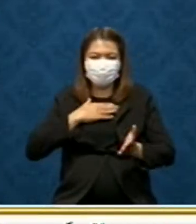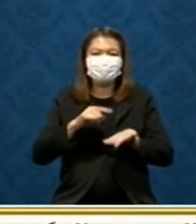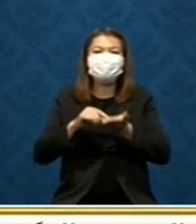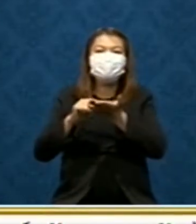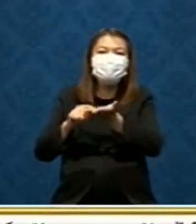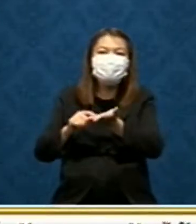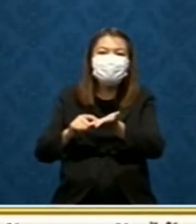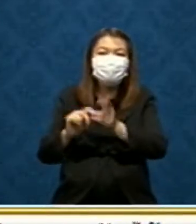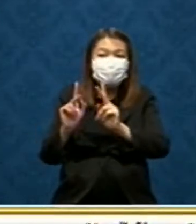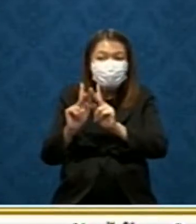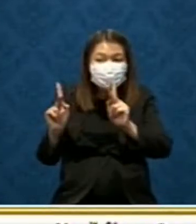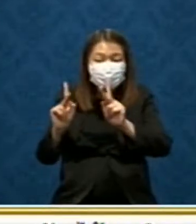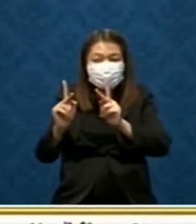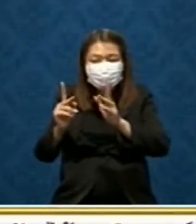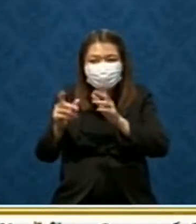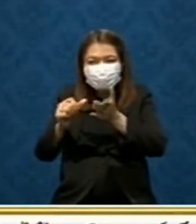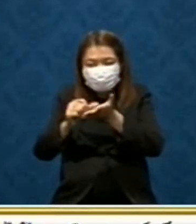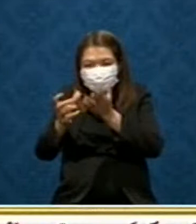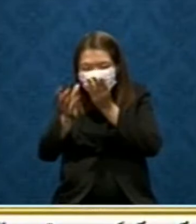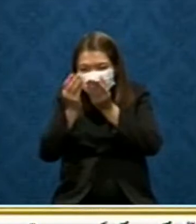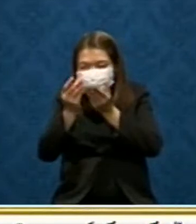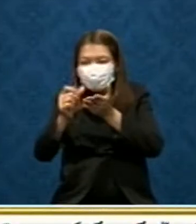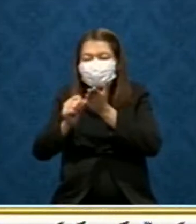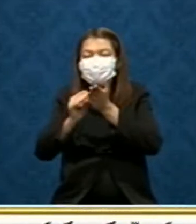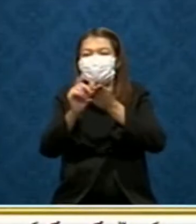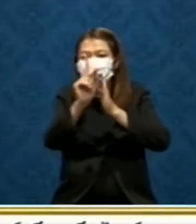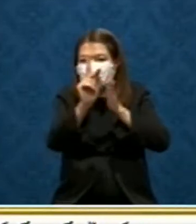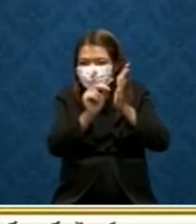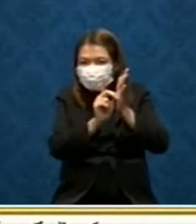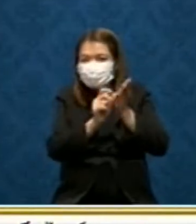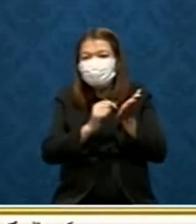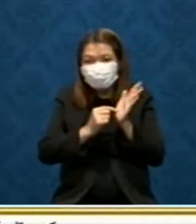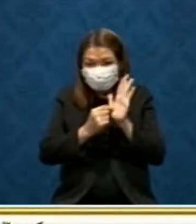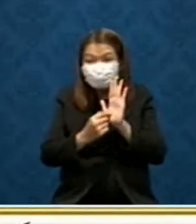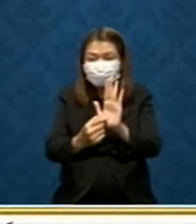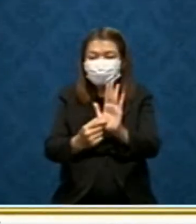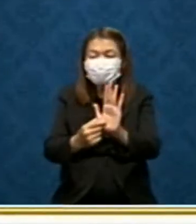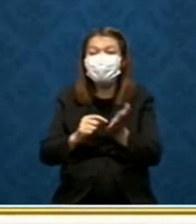เสนอตั้งกัมาที่การศึษาแค่ไขระธรมนุนเสนอกัน